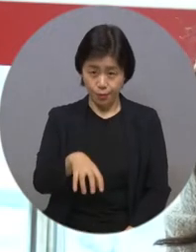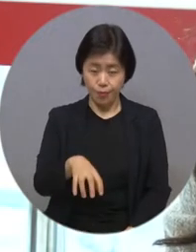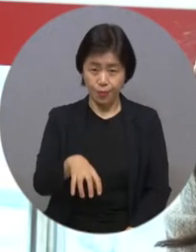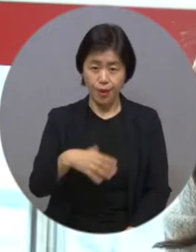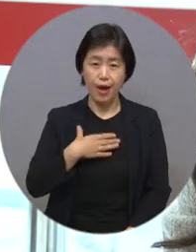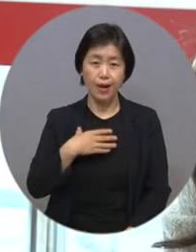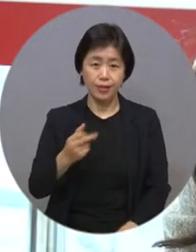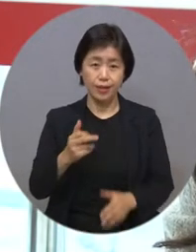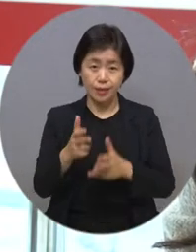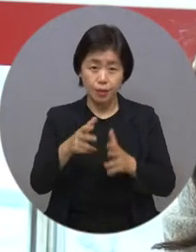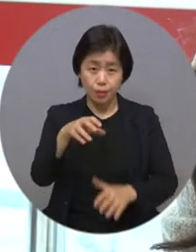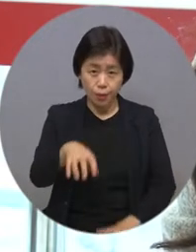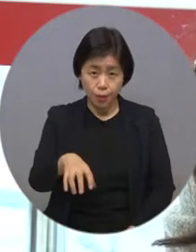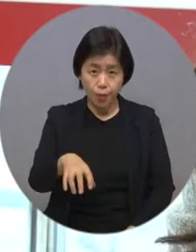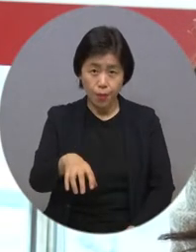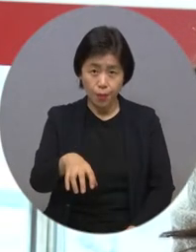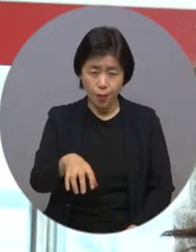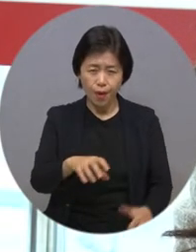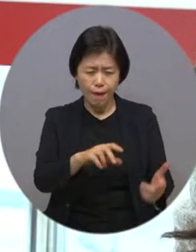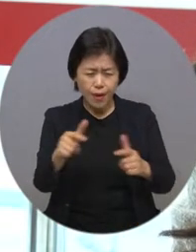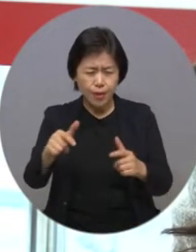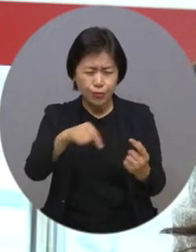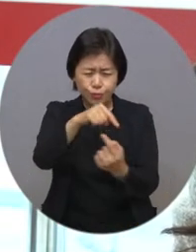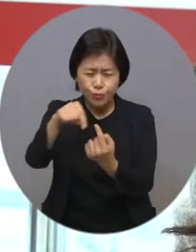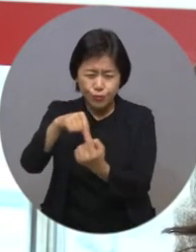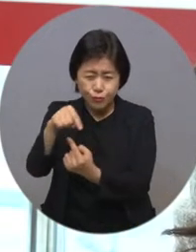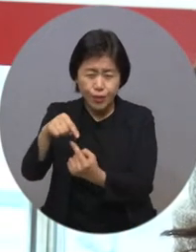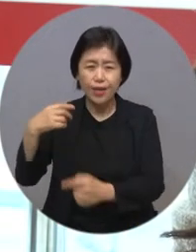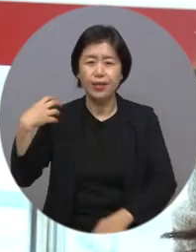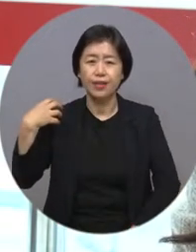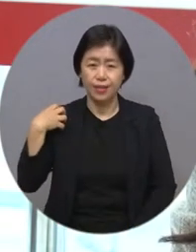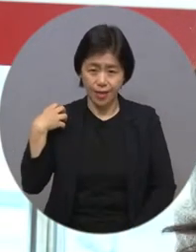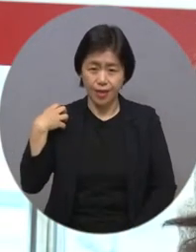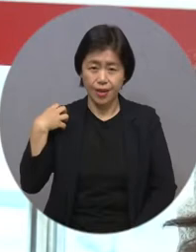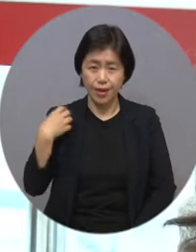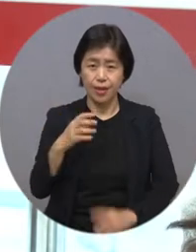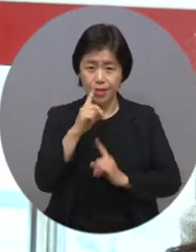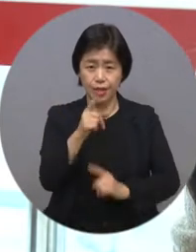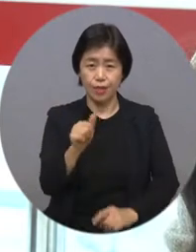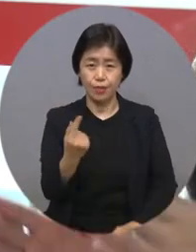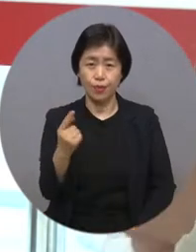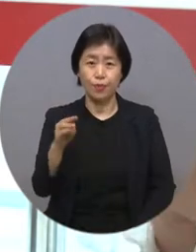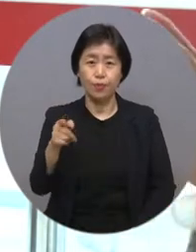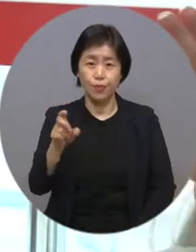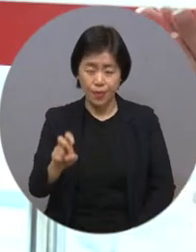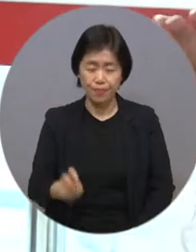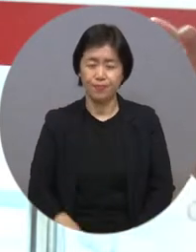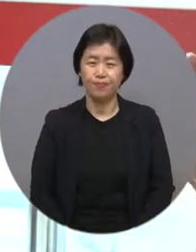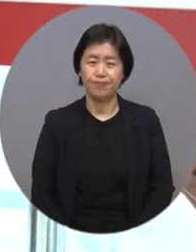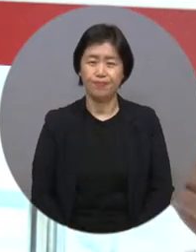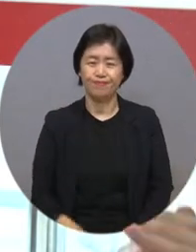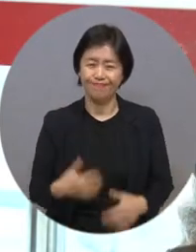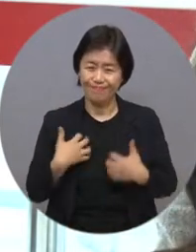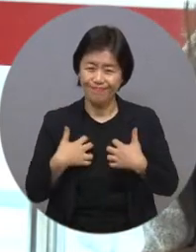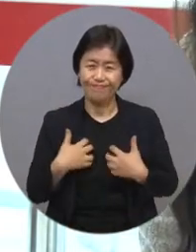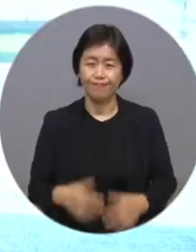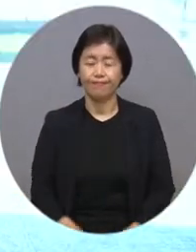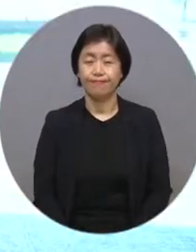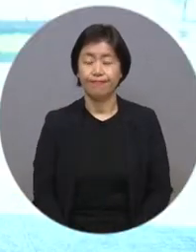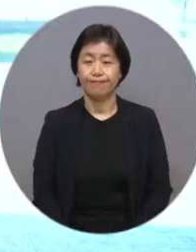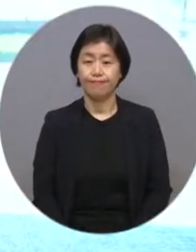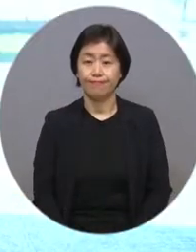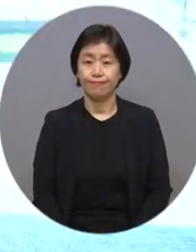안산 사업소의 전체적인 살림을 담당하고 있는 사업소 지원 매니저 이호범입니다. 반갑습니다. 반갑습니다.